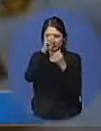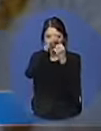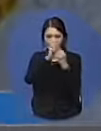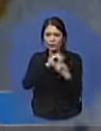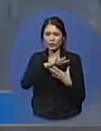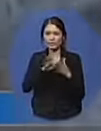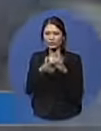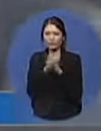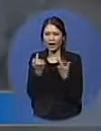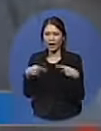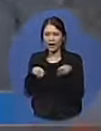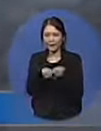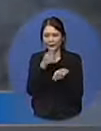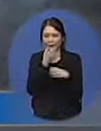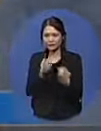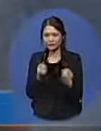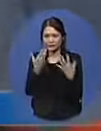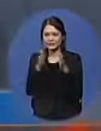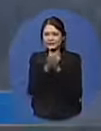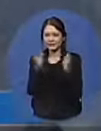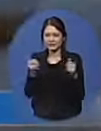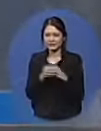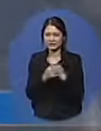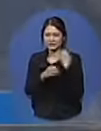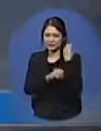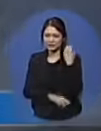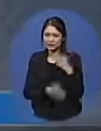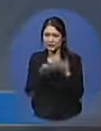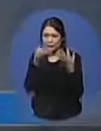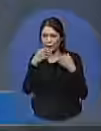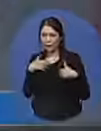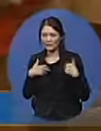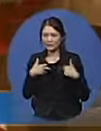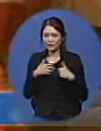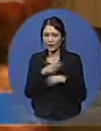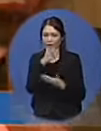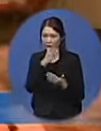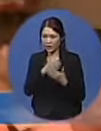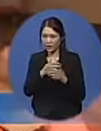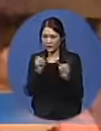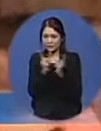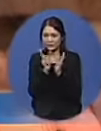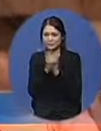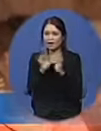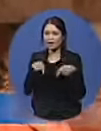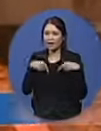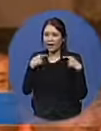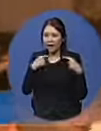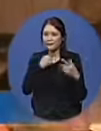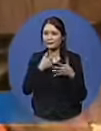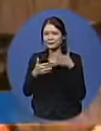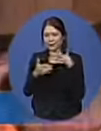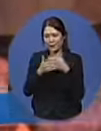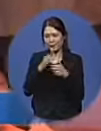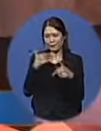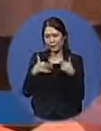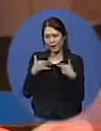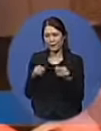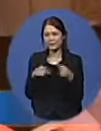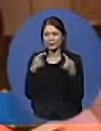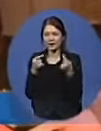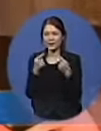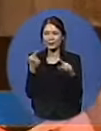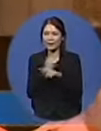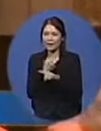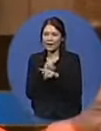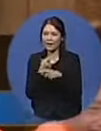문화를 축제의 콘텐츠로 발굴하며 기존의 보고 즐기는 축제에서 직접 참여해 체험하고 즐기는 축제로